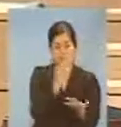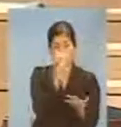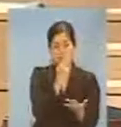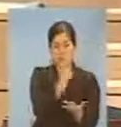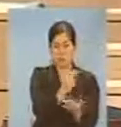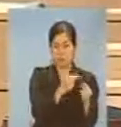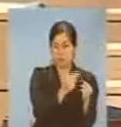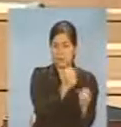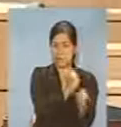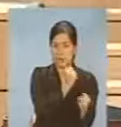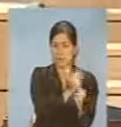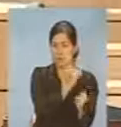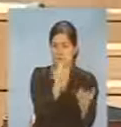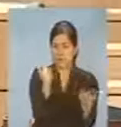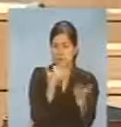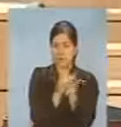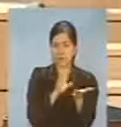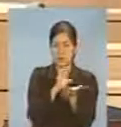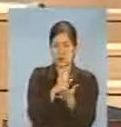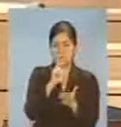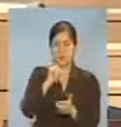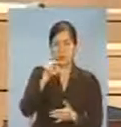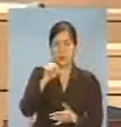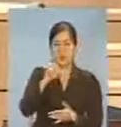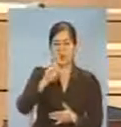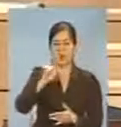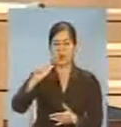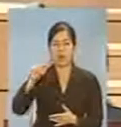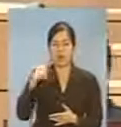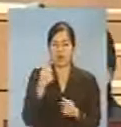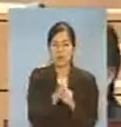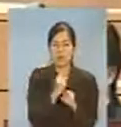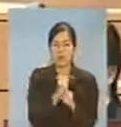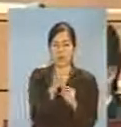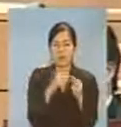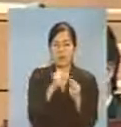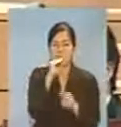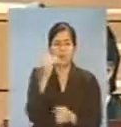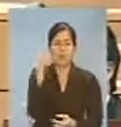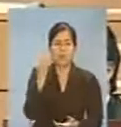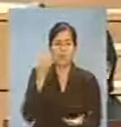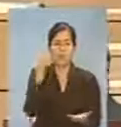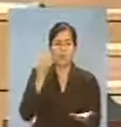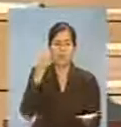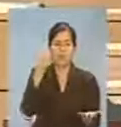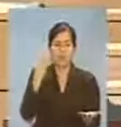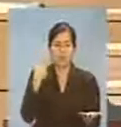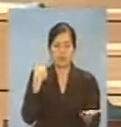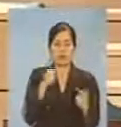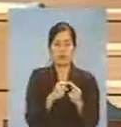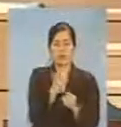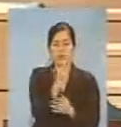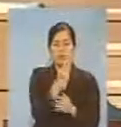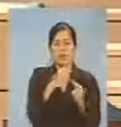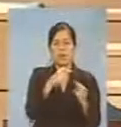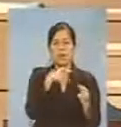อนจะเอาไปง่ายๆ 2.2 ล้านล้านโดยที่ผลงานยังไม่มีแล้วเที่ยวพูดอยู่คน2คนเนี่ยแล้วผลงานก็เป็นที่ประจักษ์แล้วว่าขาด